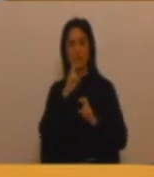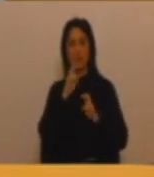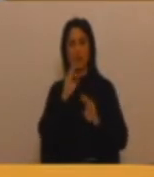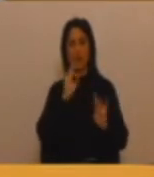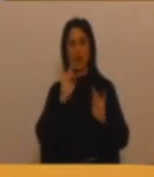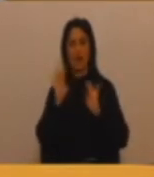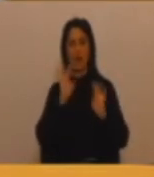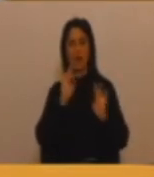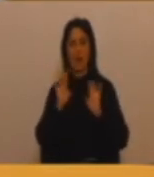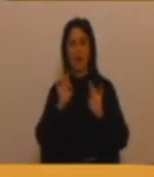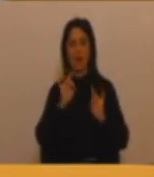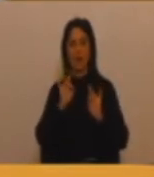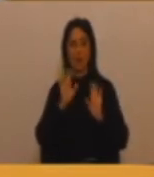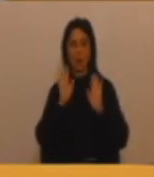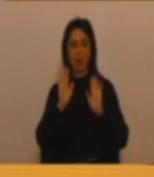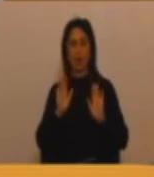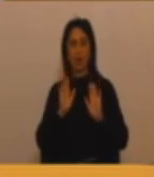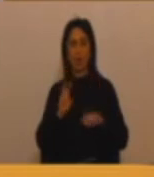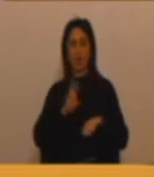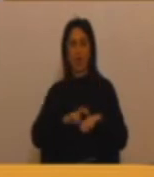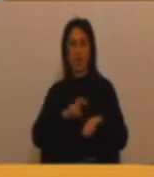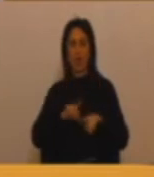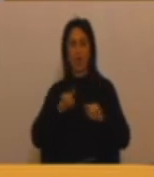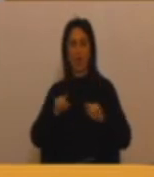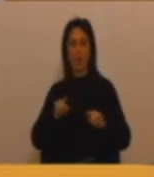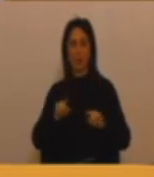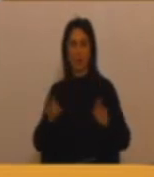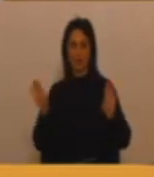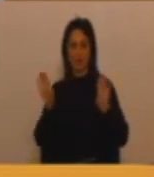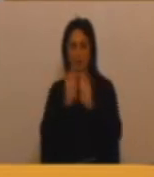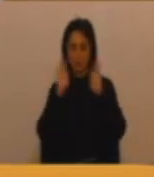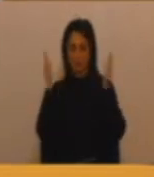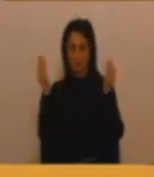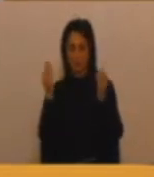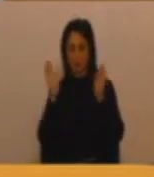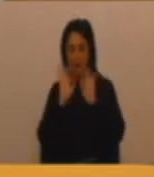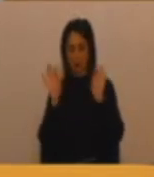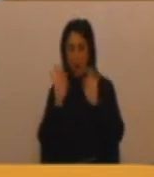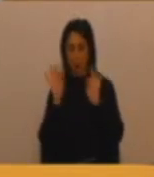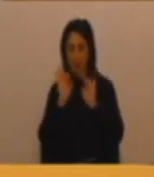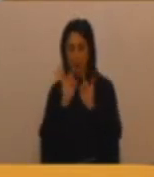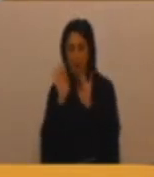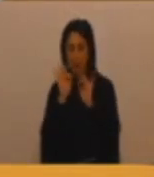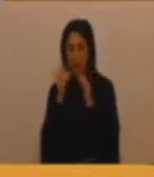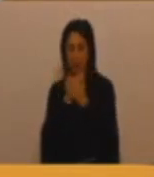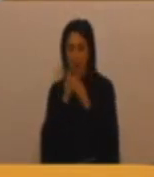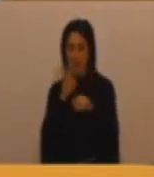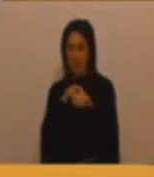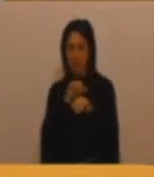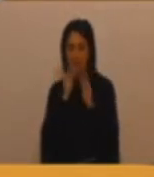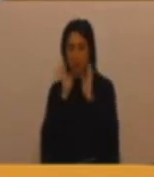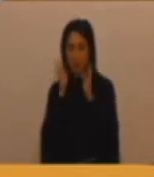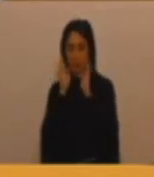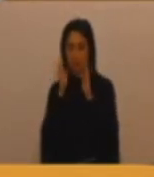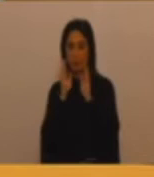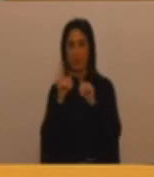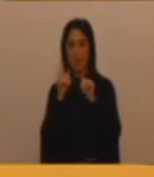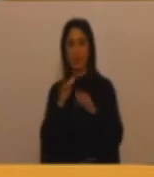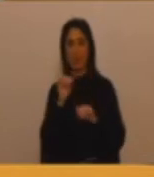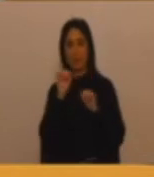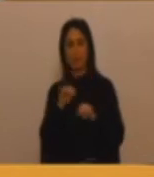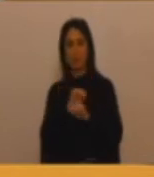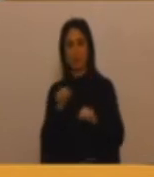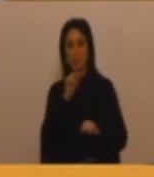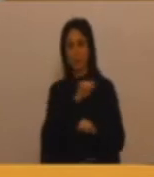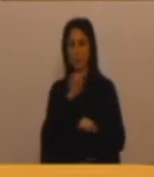რეკლამა მხოლოდ ექიმებისათვის დახურულ სივრცეში აუხსენით ნოვაცია და ექიმები თვითონ მიიღებენ გადაწყვეტლებას ამა